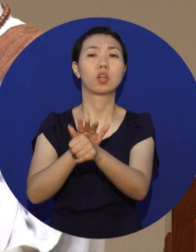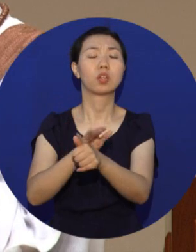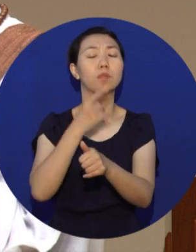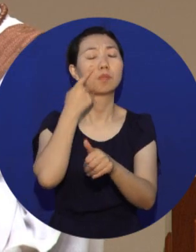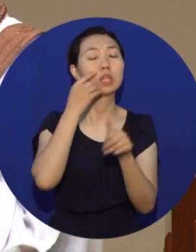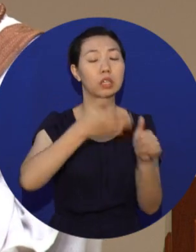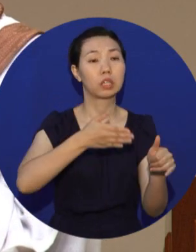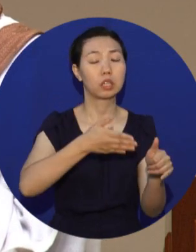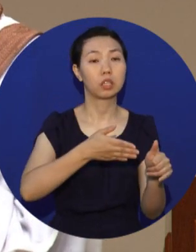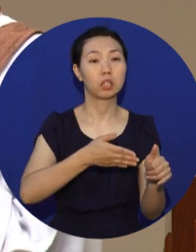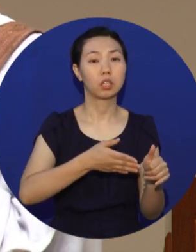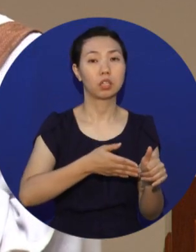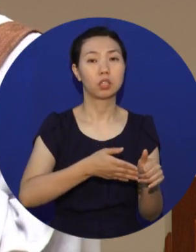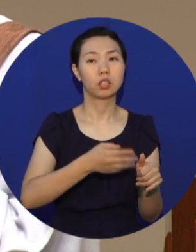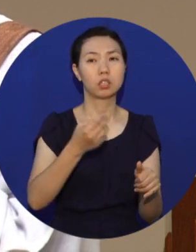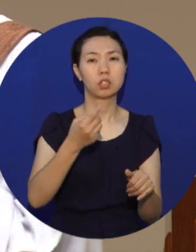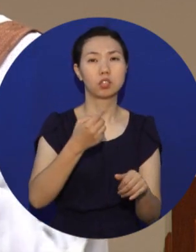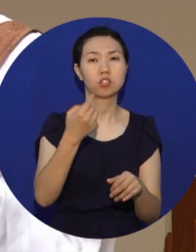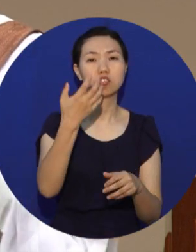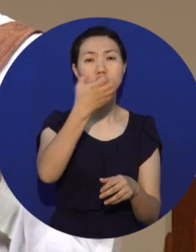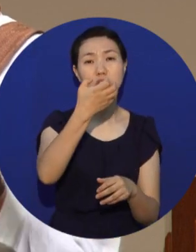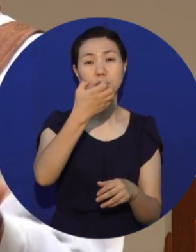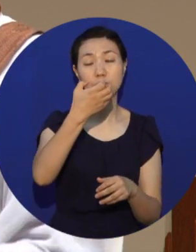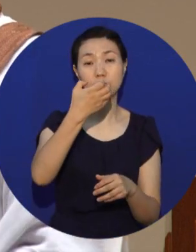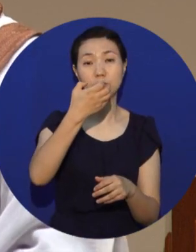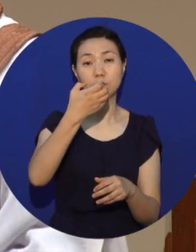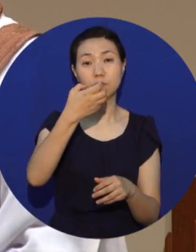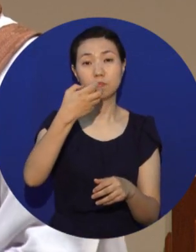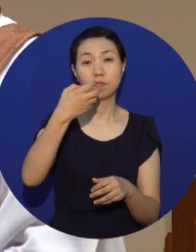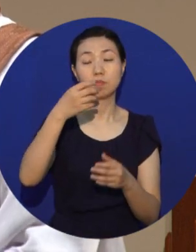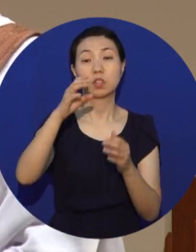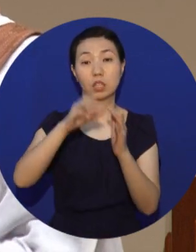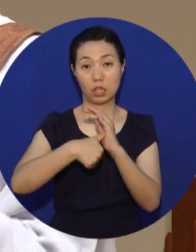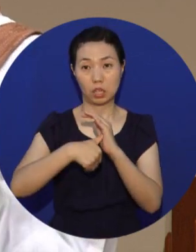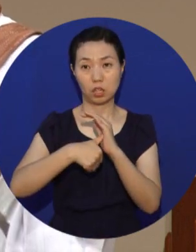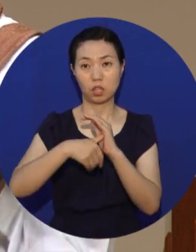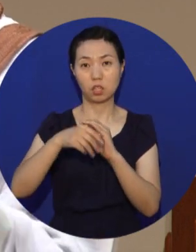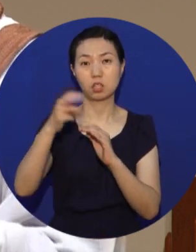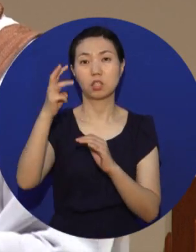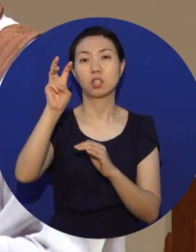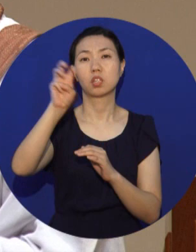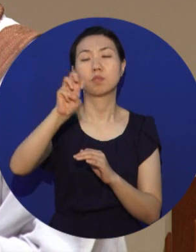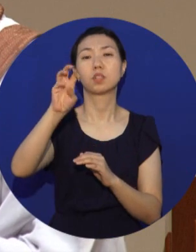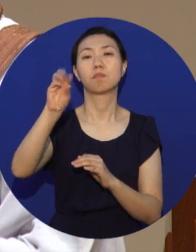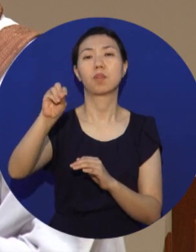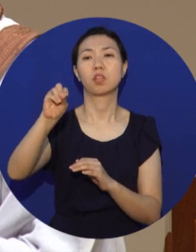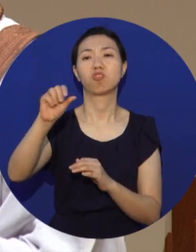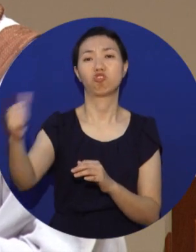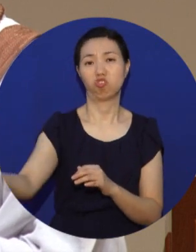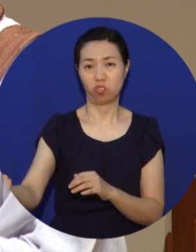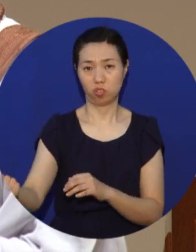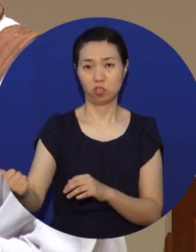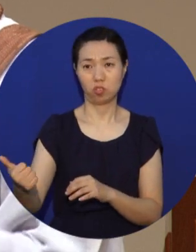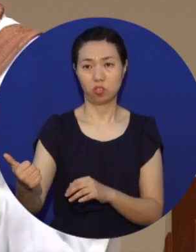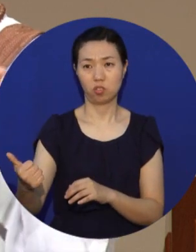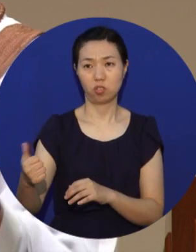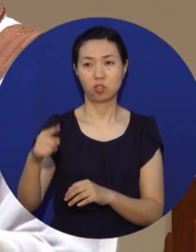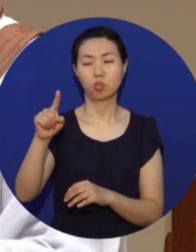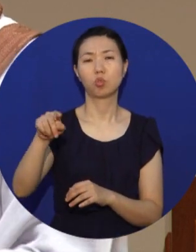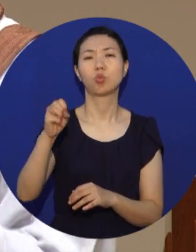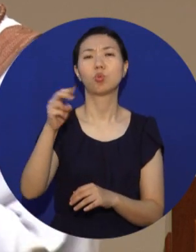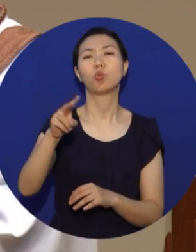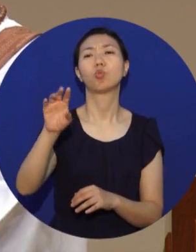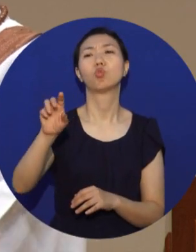90년대 후반에 한 300만 죽었고 이 2008년도에 6년 7년도에 한 30만 죽었어요. 그때